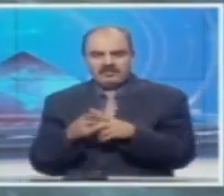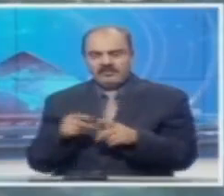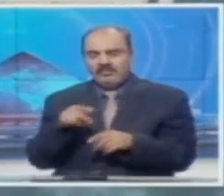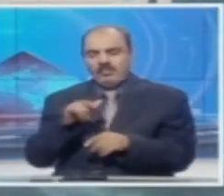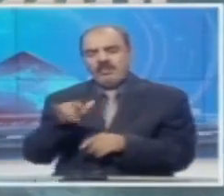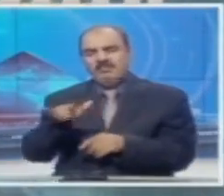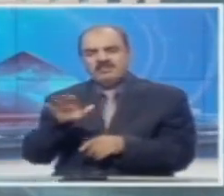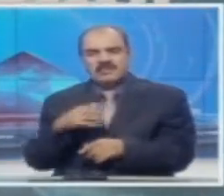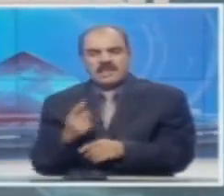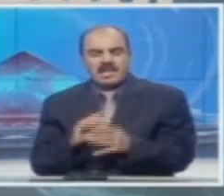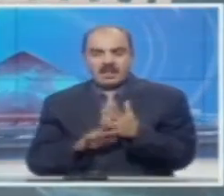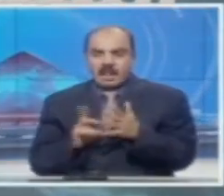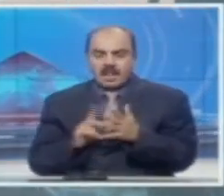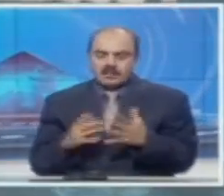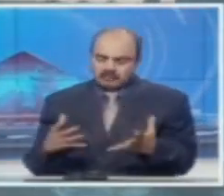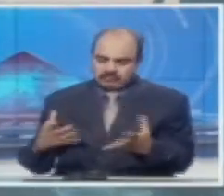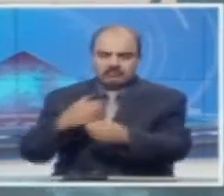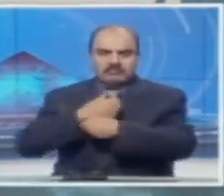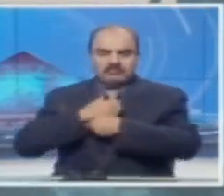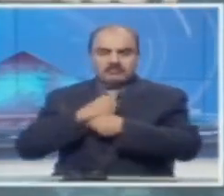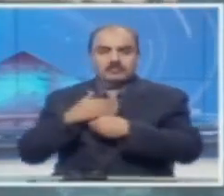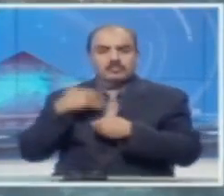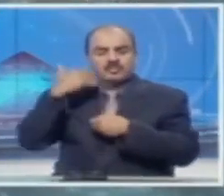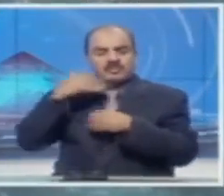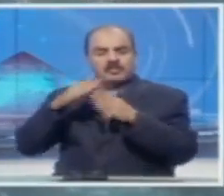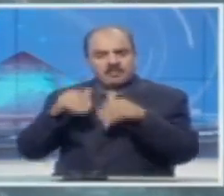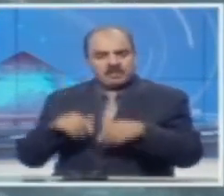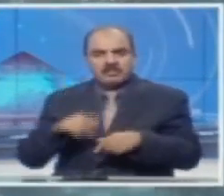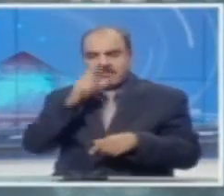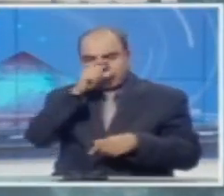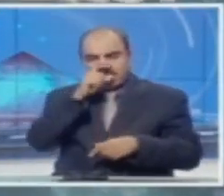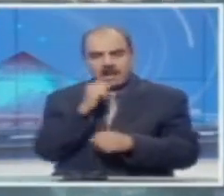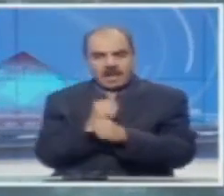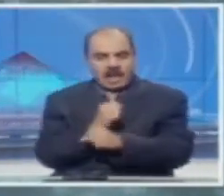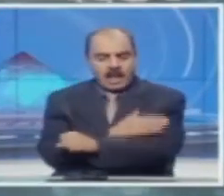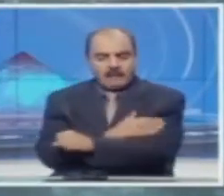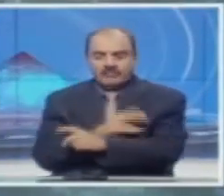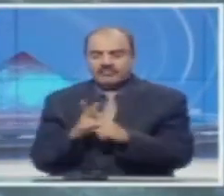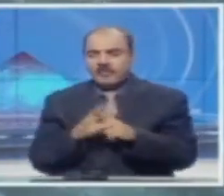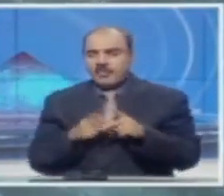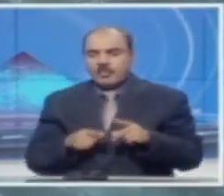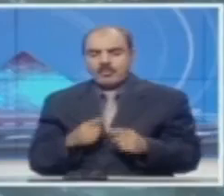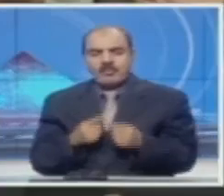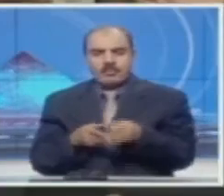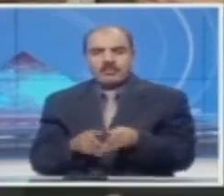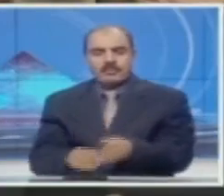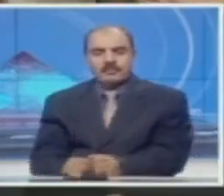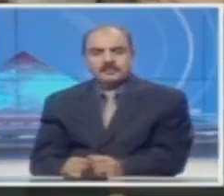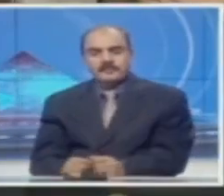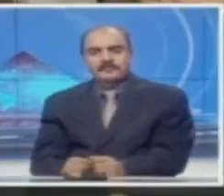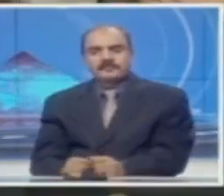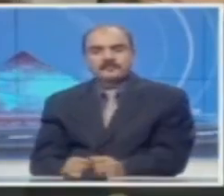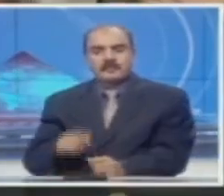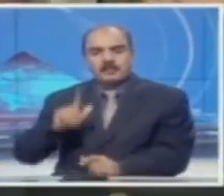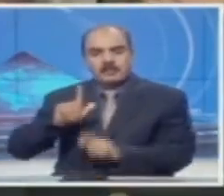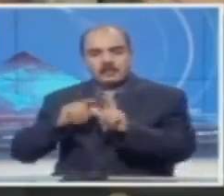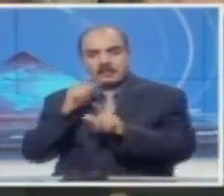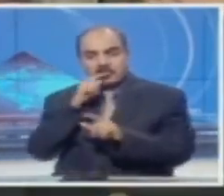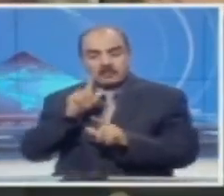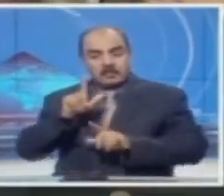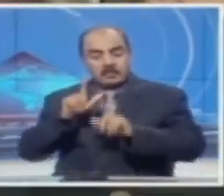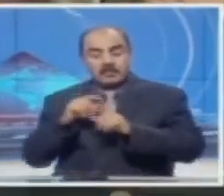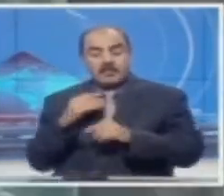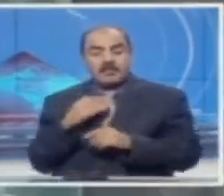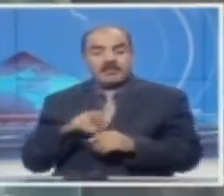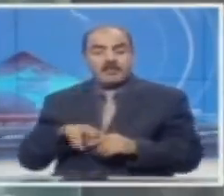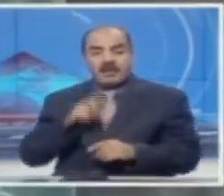قيمة مضافة للزراعة، مستقبل مصر ومستقبل الشعب المصري في الزراعة. رائدات ريفيات بقرى حياة